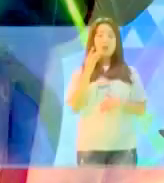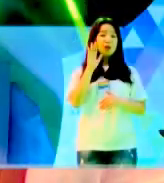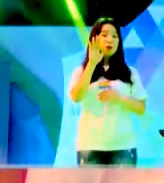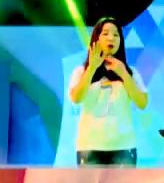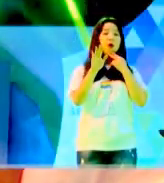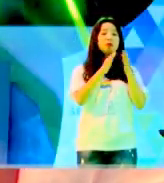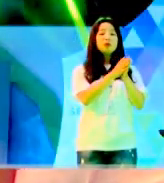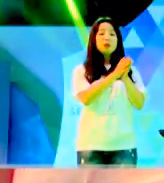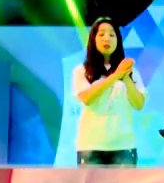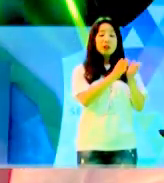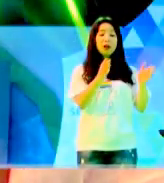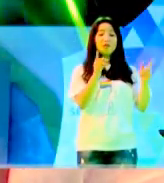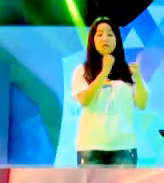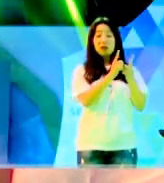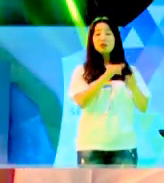시작했던 우리.